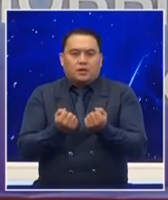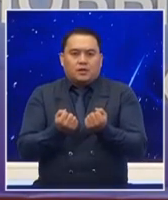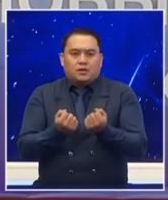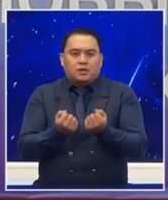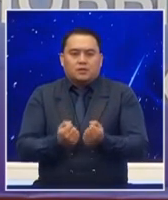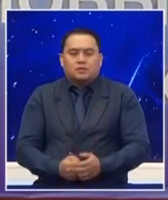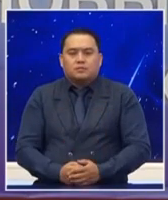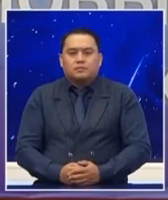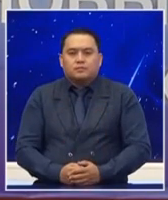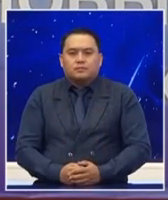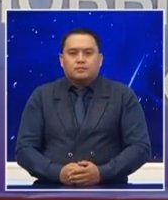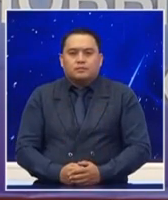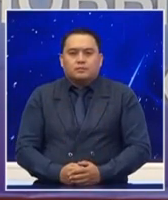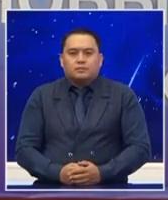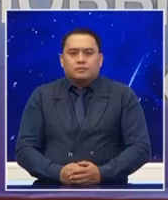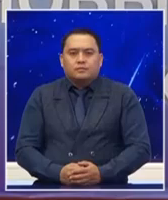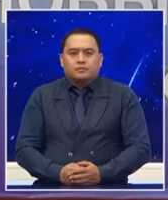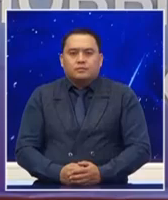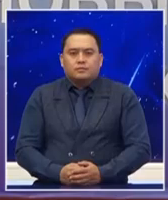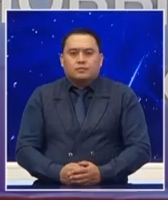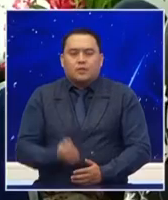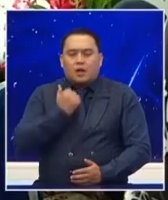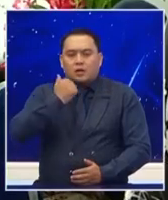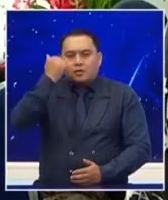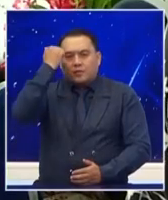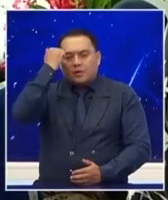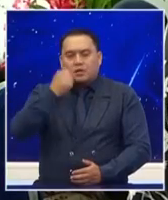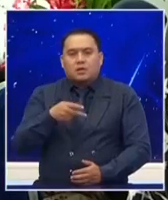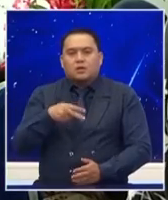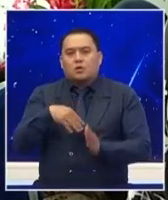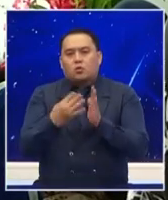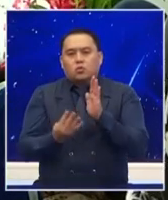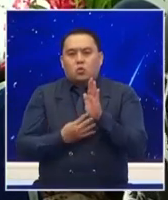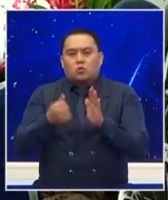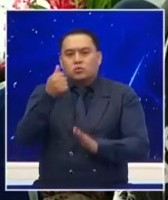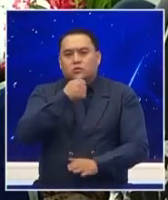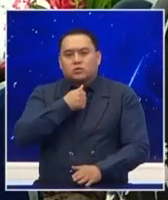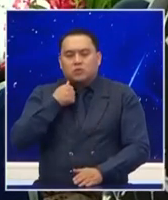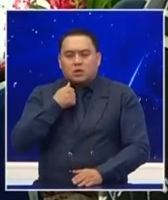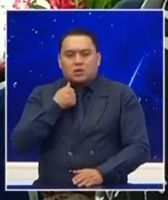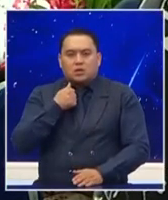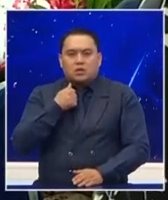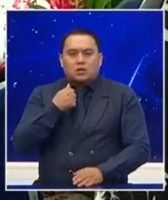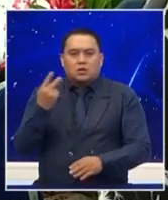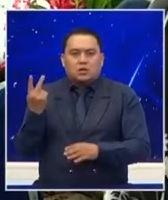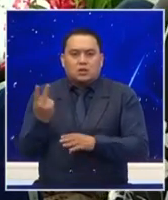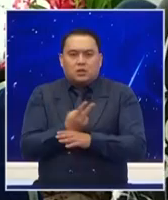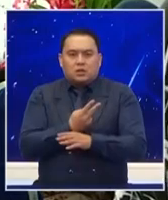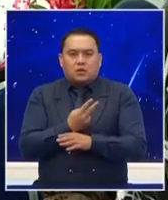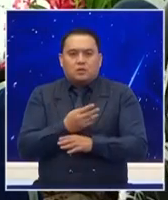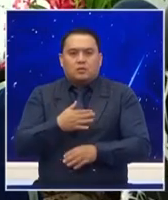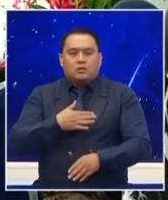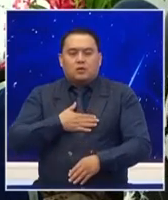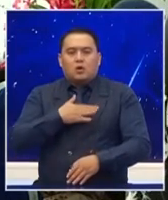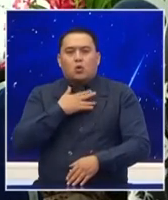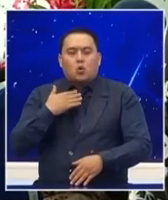істеп жатқандарына. Алғысымыз шексіз. 2019 жылы 2 марте біз